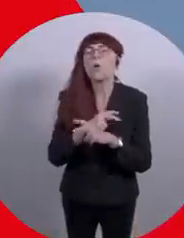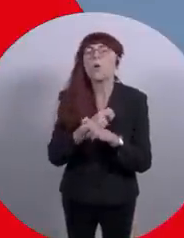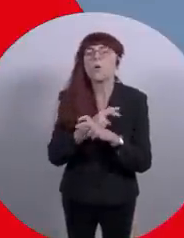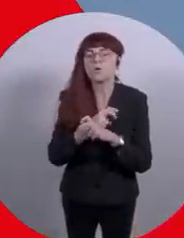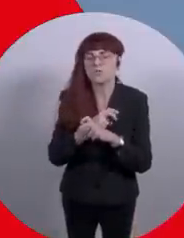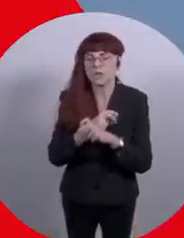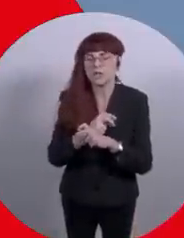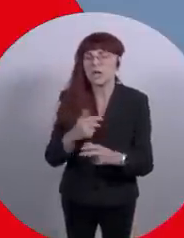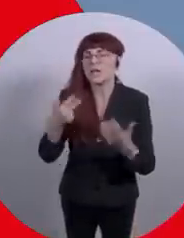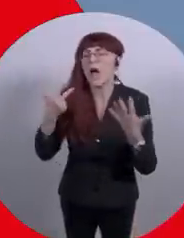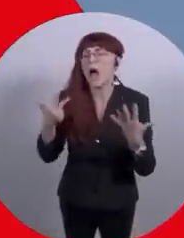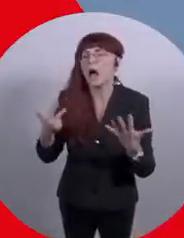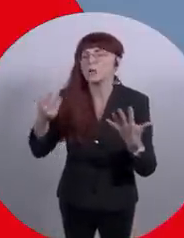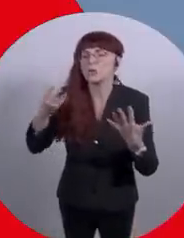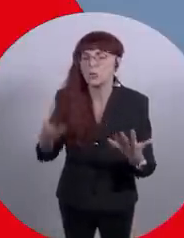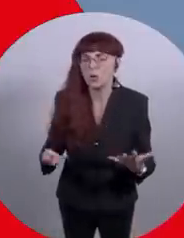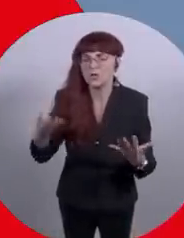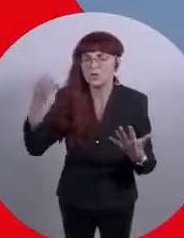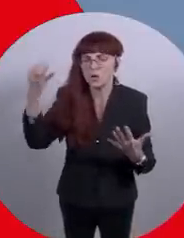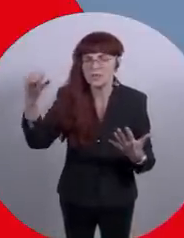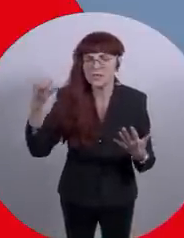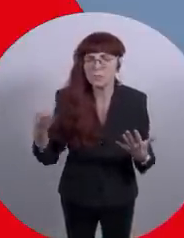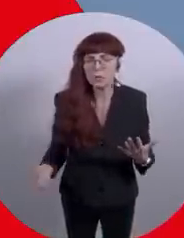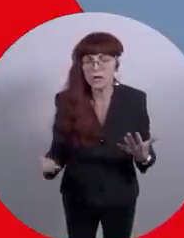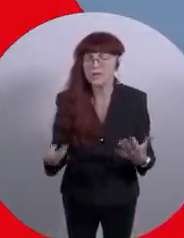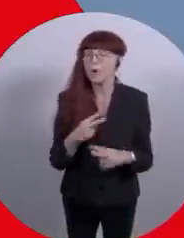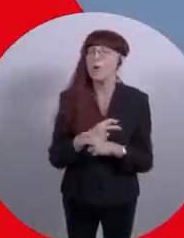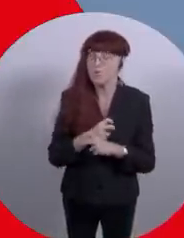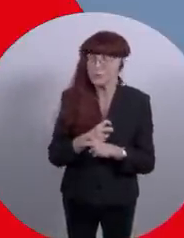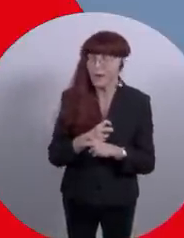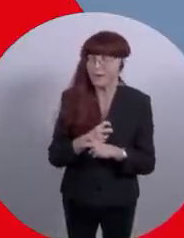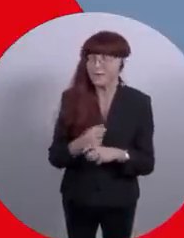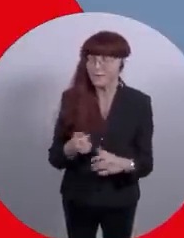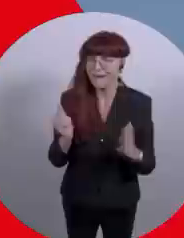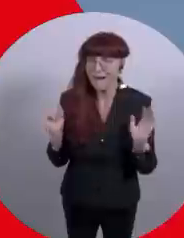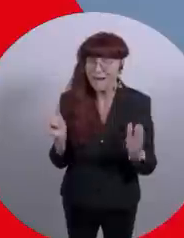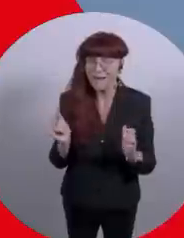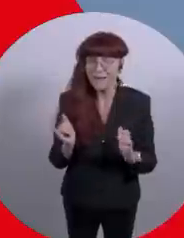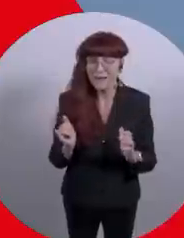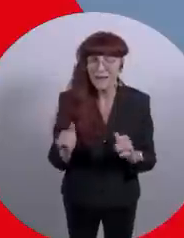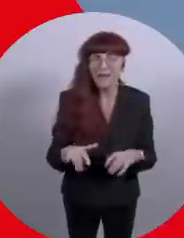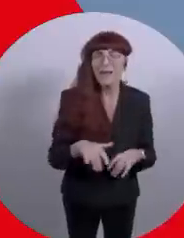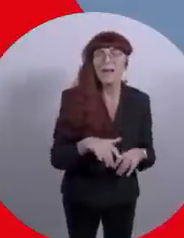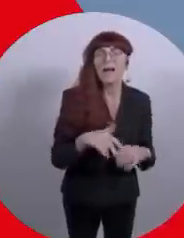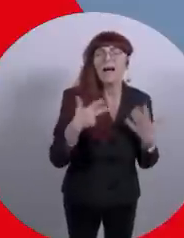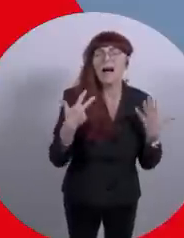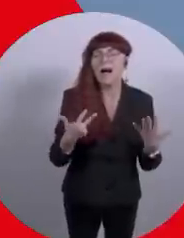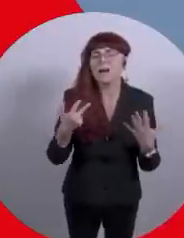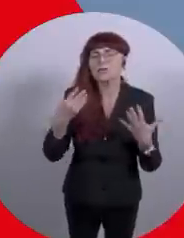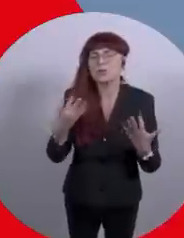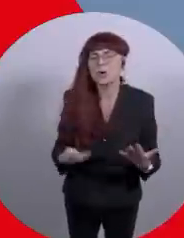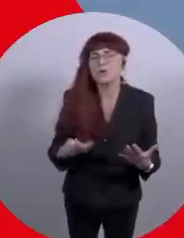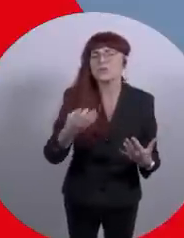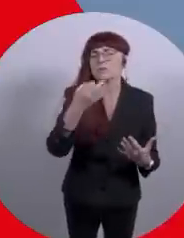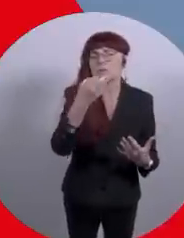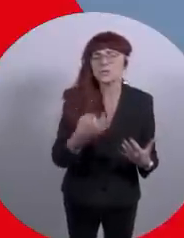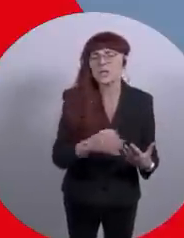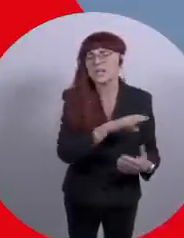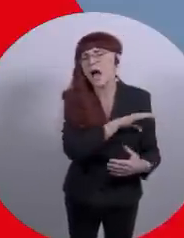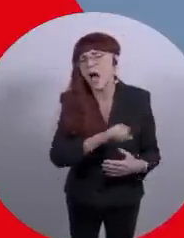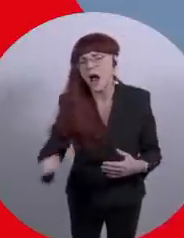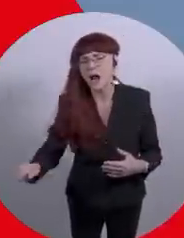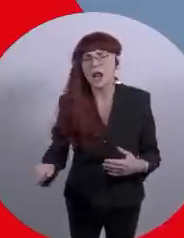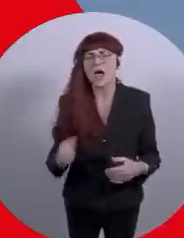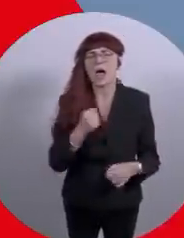98 Prozent 98% aller Arbeitnehmerinnen und